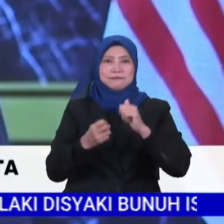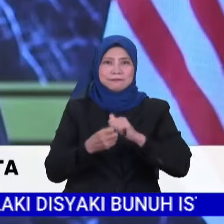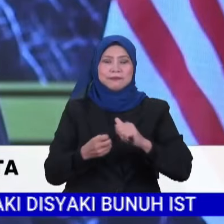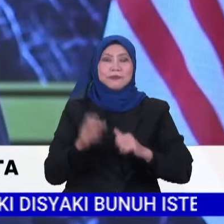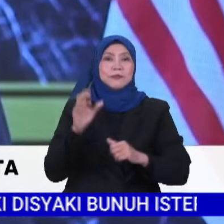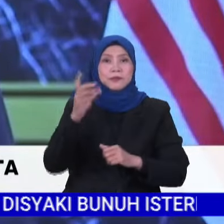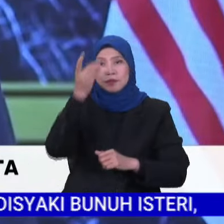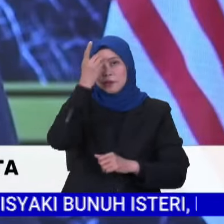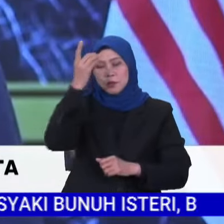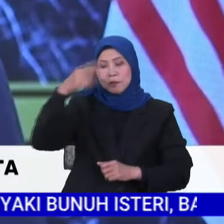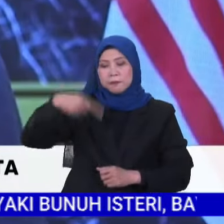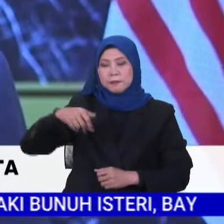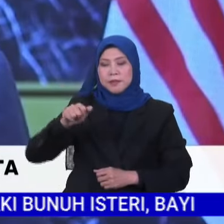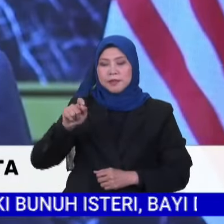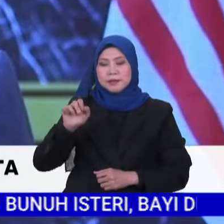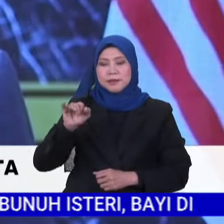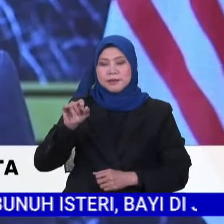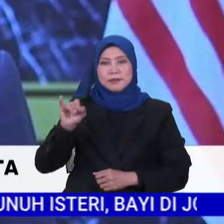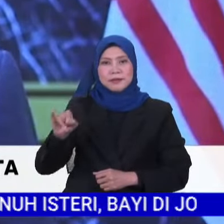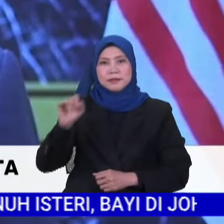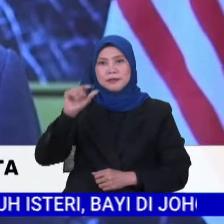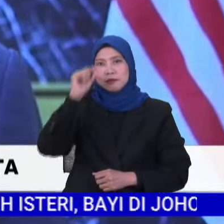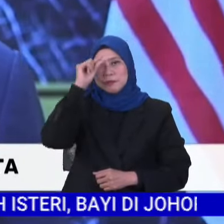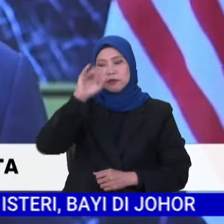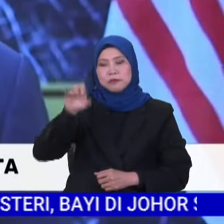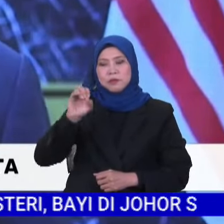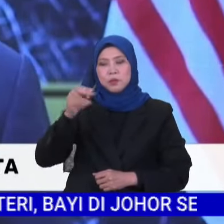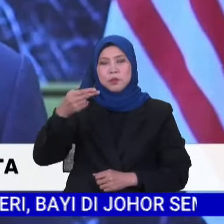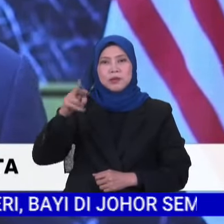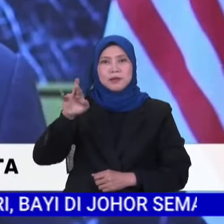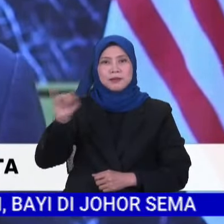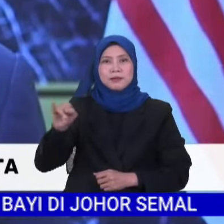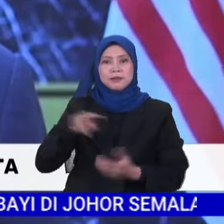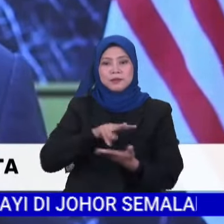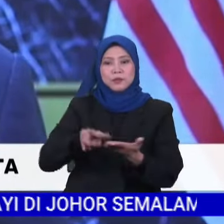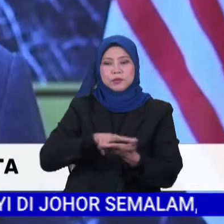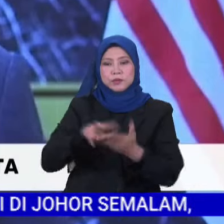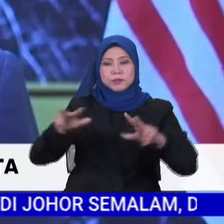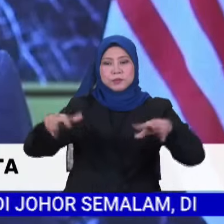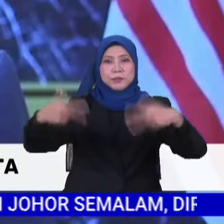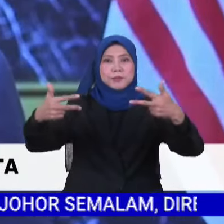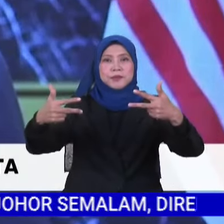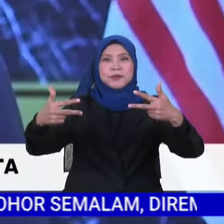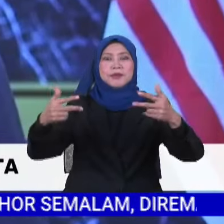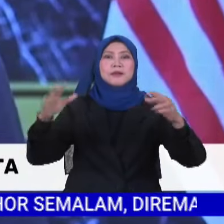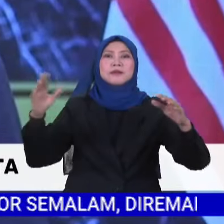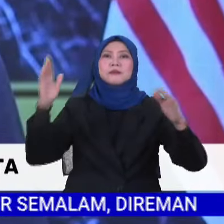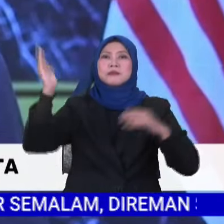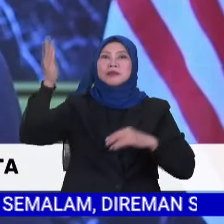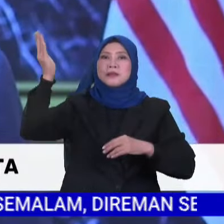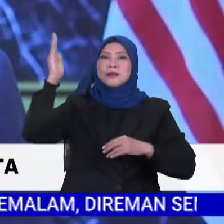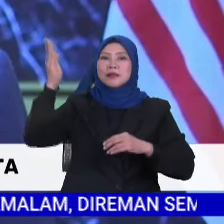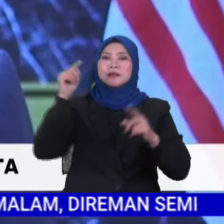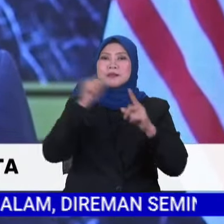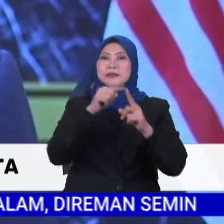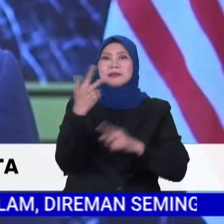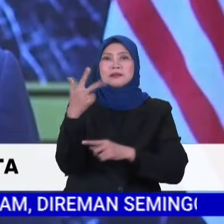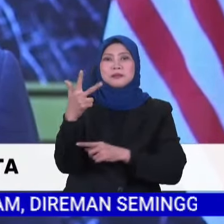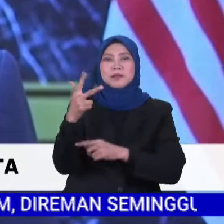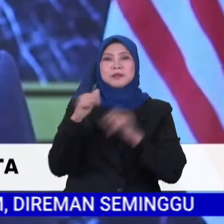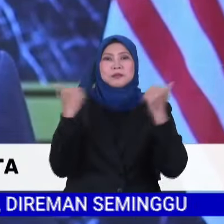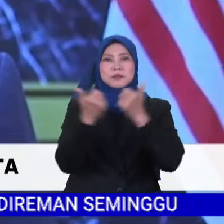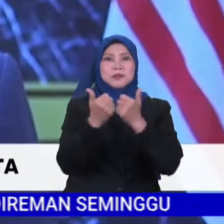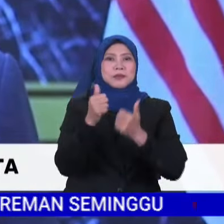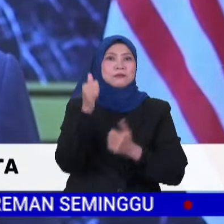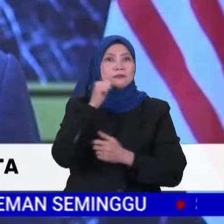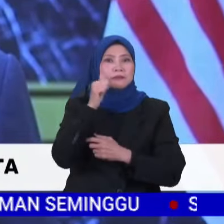tobat tinggi dan Sri Abang Johari berucap demikian menurut sitangen widyo secara Maya pada persidangan ke-13 persatuan